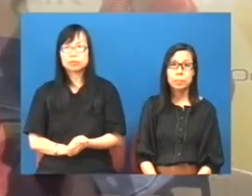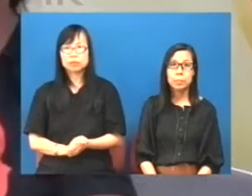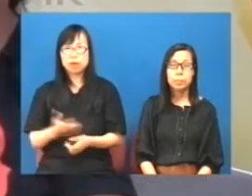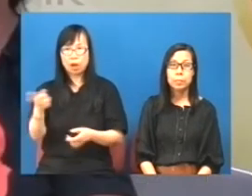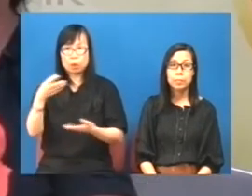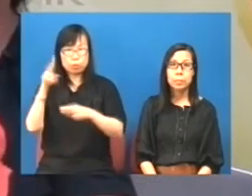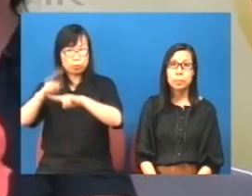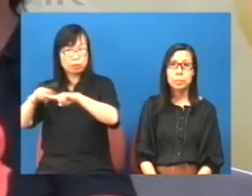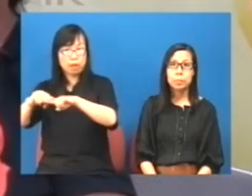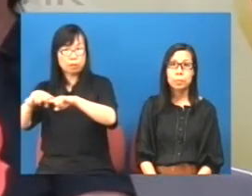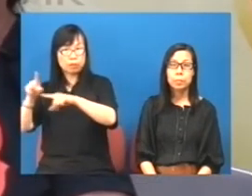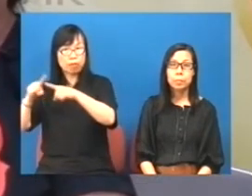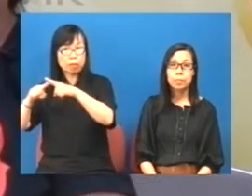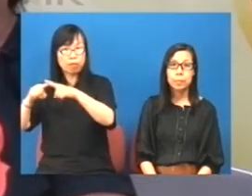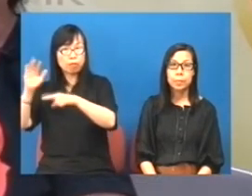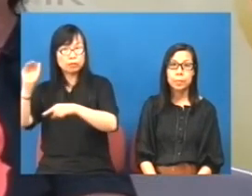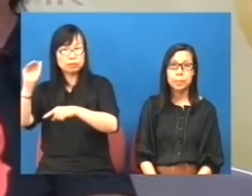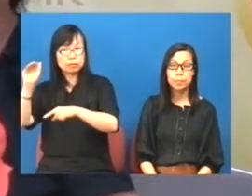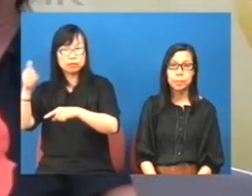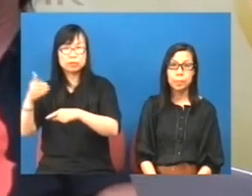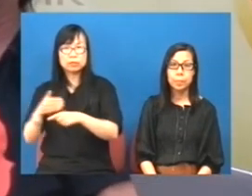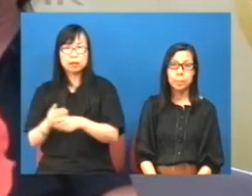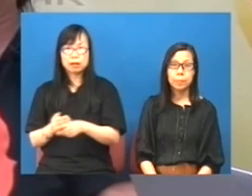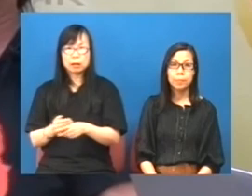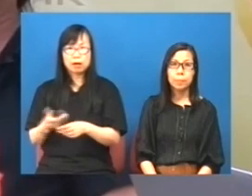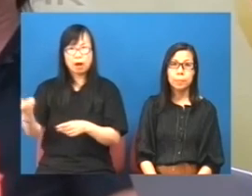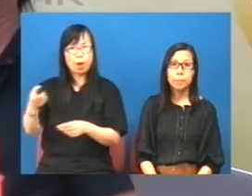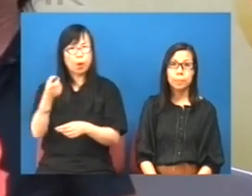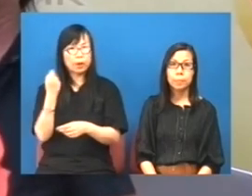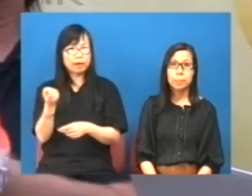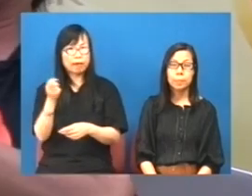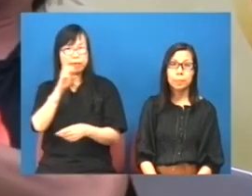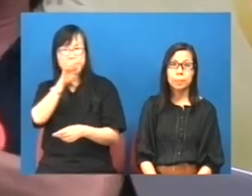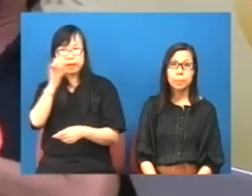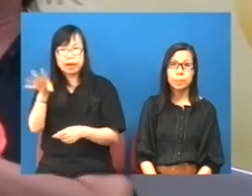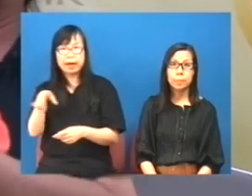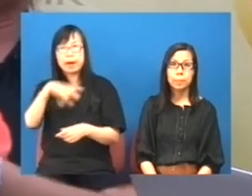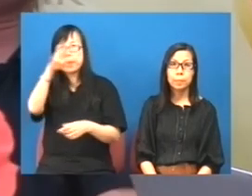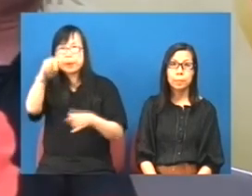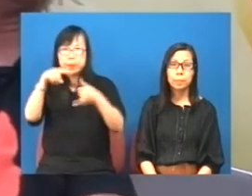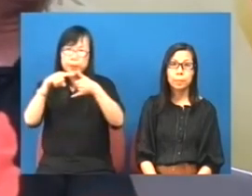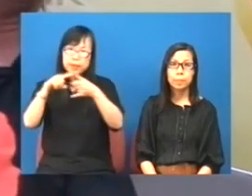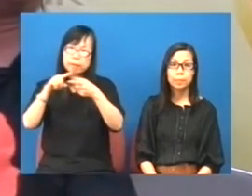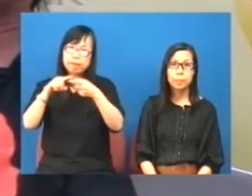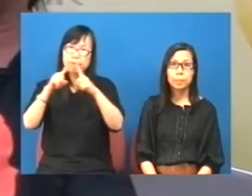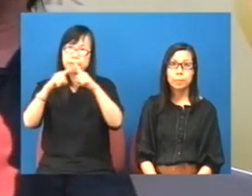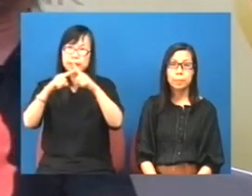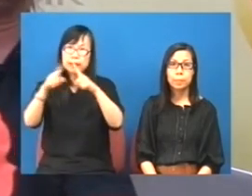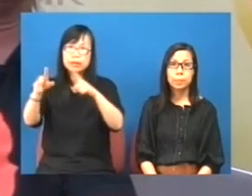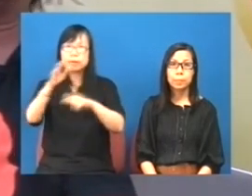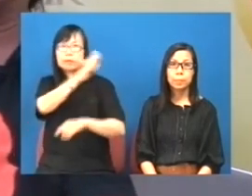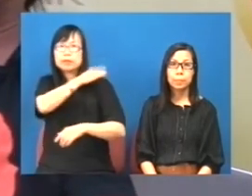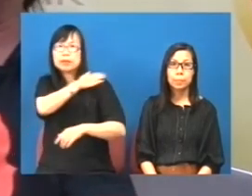用自由行的旅客就要由這個其實我一個很簡單的說法就是你找一個人來承包承受承包來